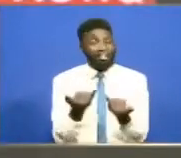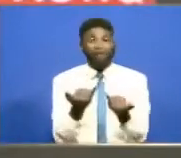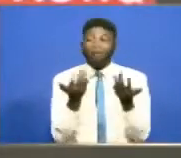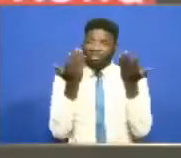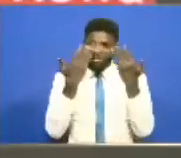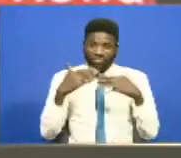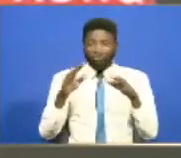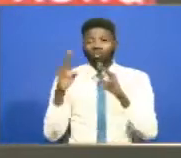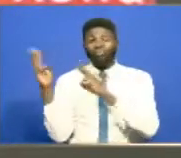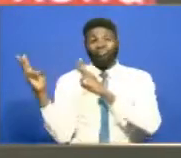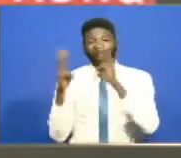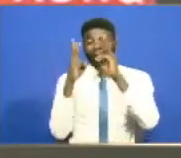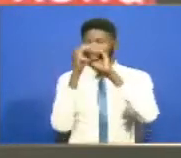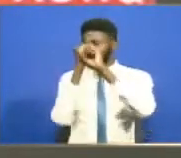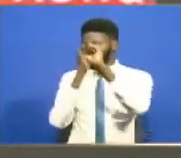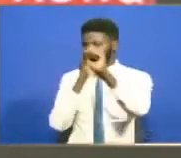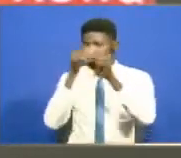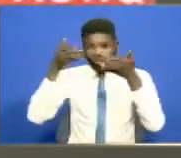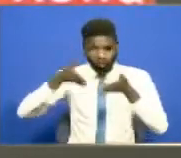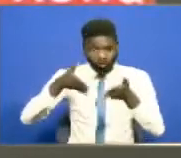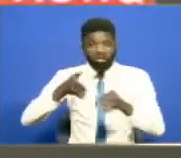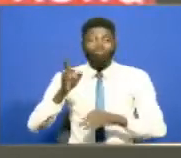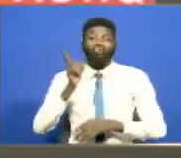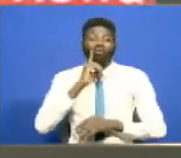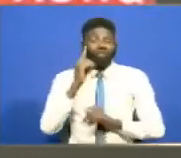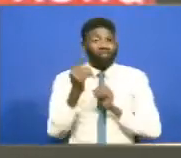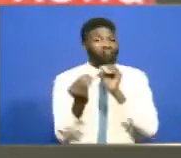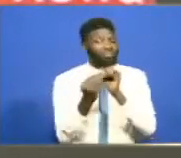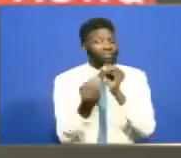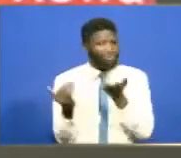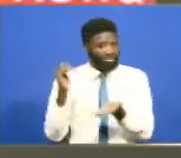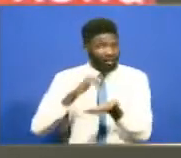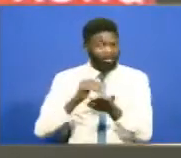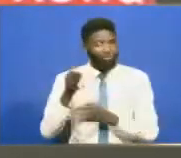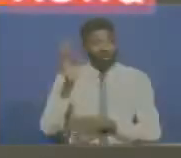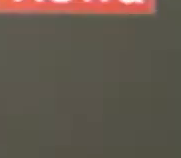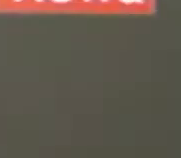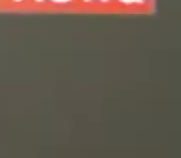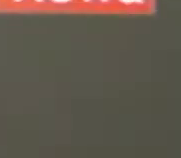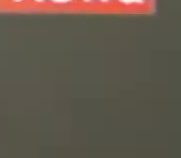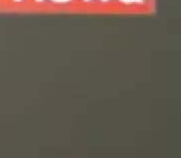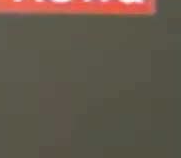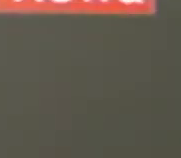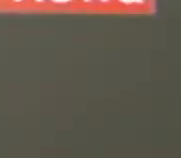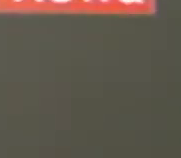hitimisho utabiri wa hali ya hewa jioni ya leo. Tupatane hapo kesho, Maulana kiridhia. Kwa heri.